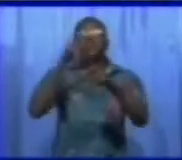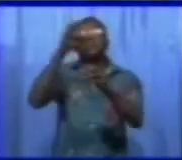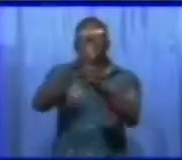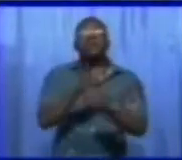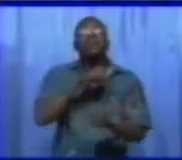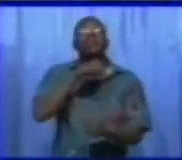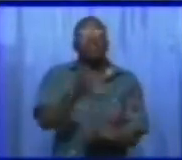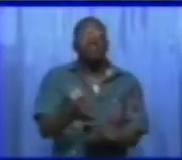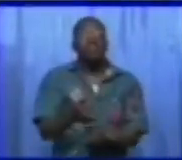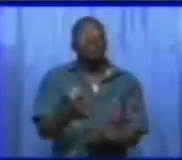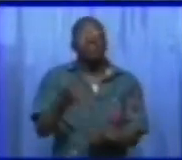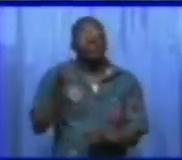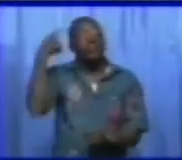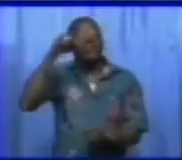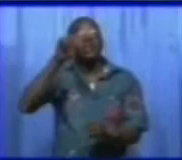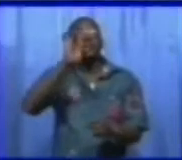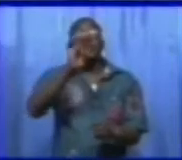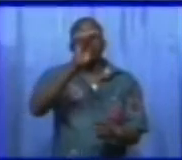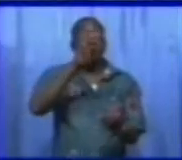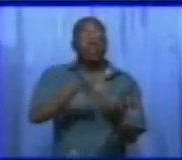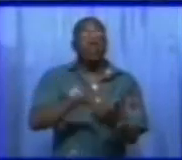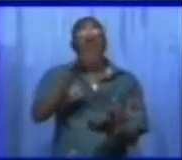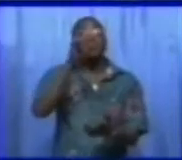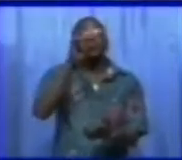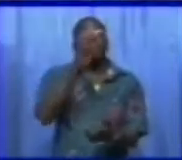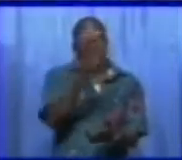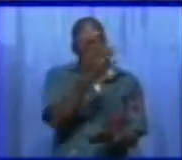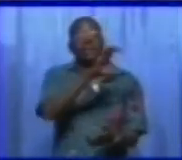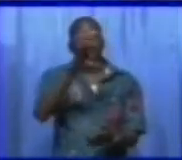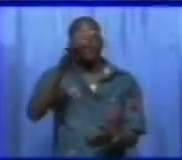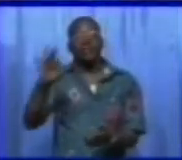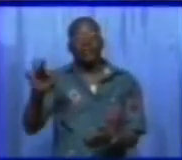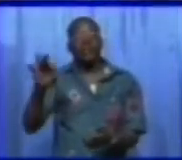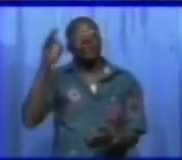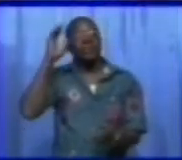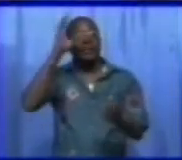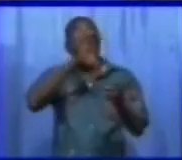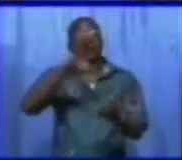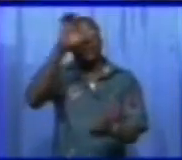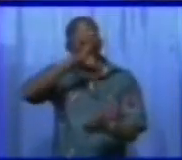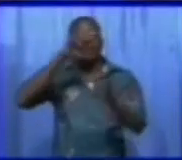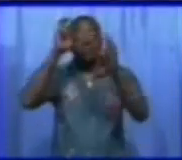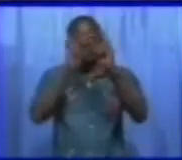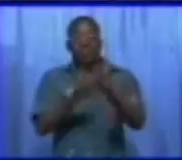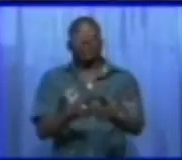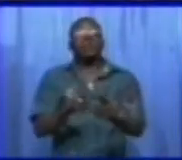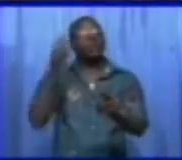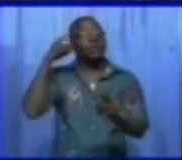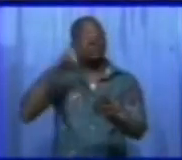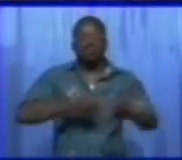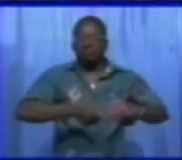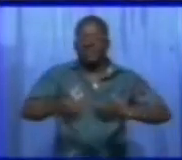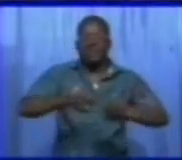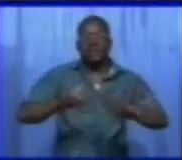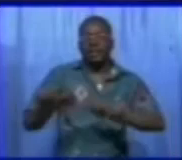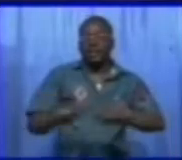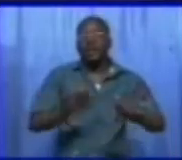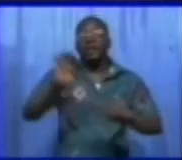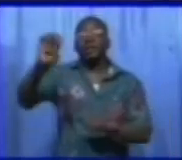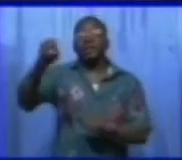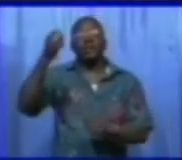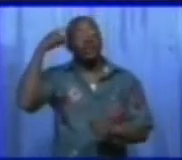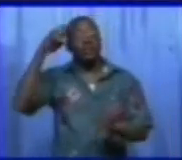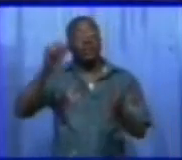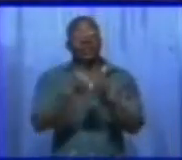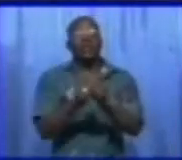par exemple en petite chasse 7500 par jour et par chasseur. La chasse, au-delà des ressources financières qu'elle génère, est une activité plaisante selon